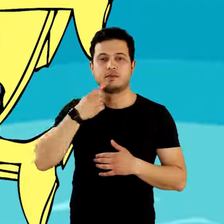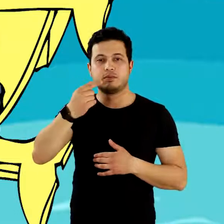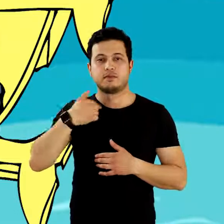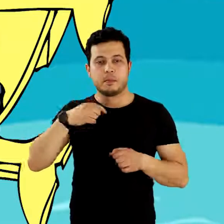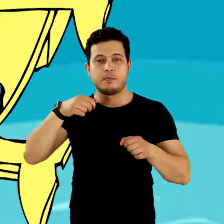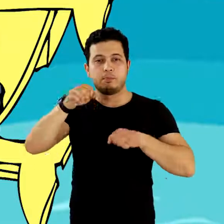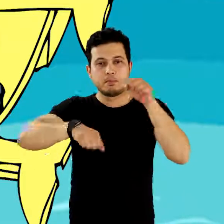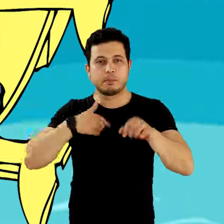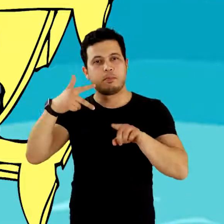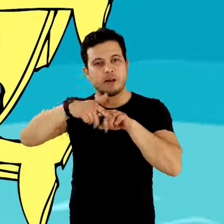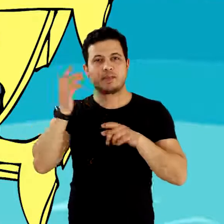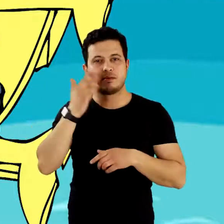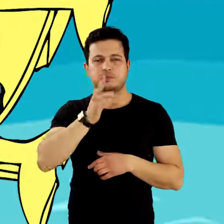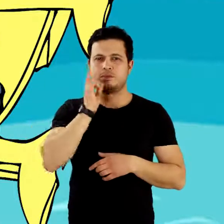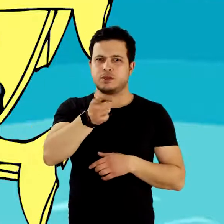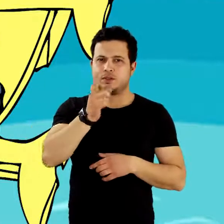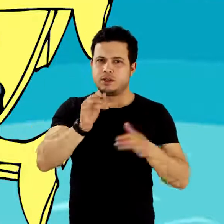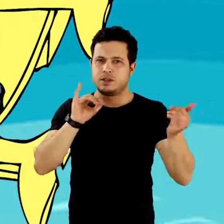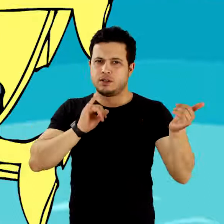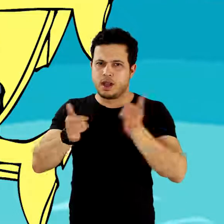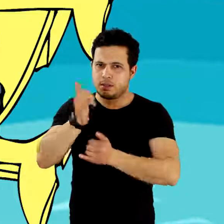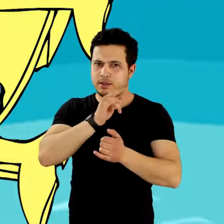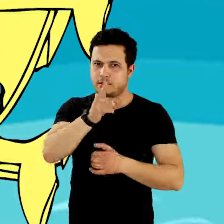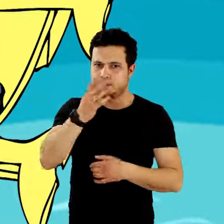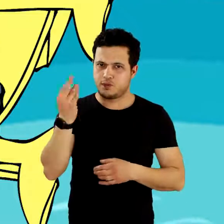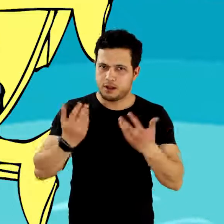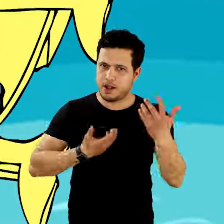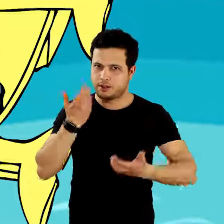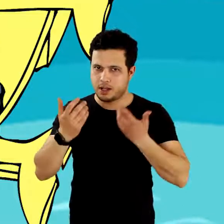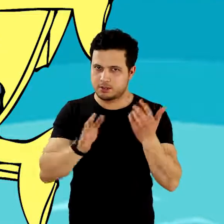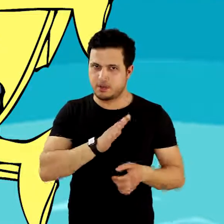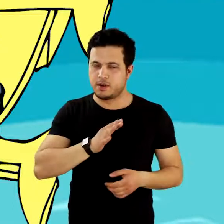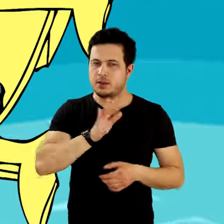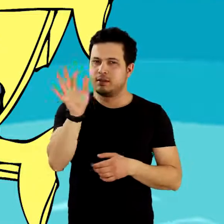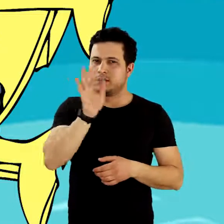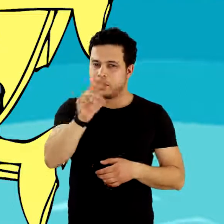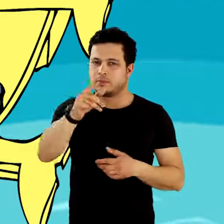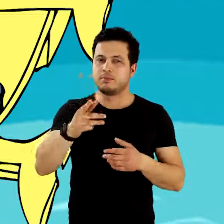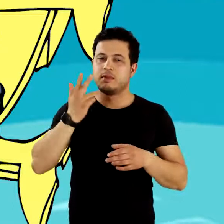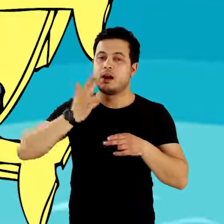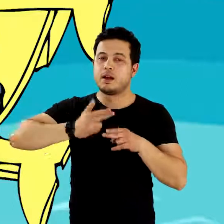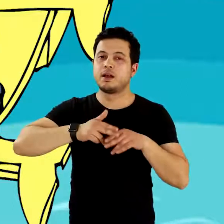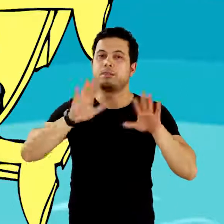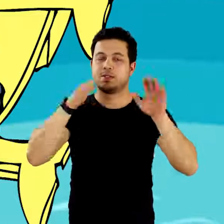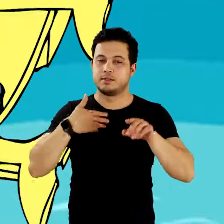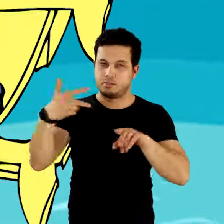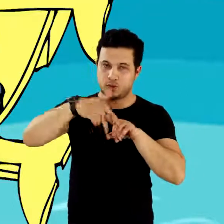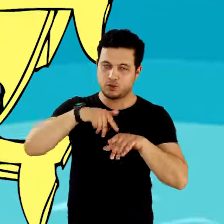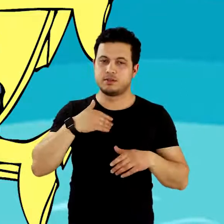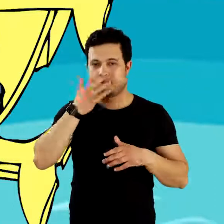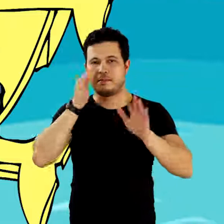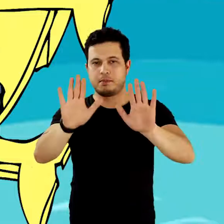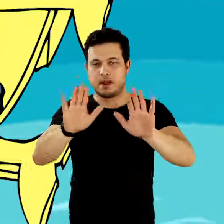gidelim. Sizi yaramazlar. Bakıyorum da çok heyecanlısınız. Tamam, acele etmeyin. Biniyoruz,